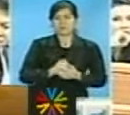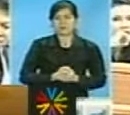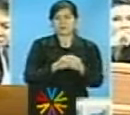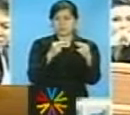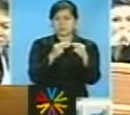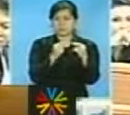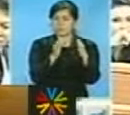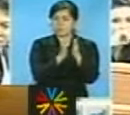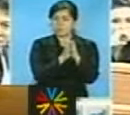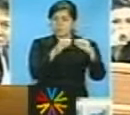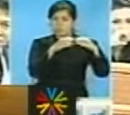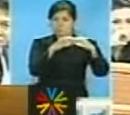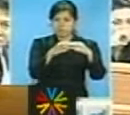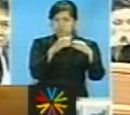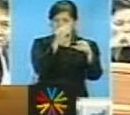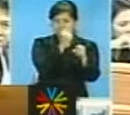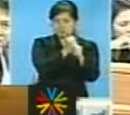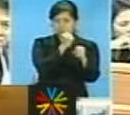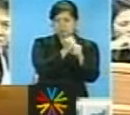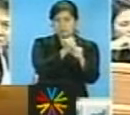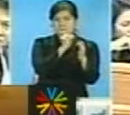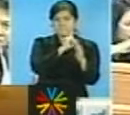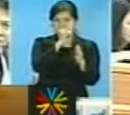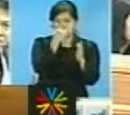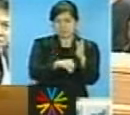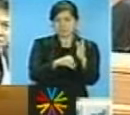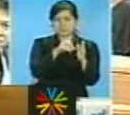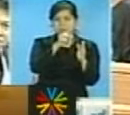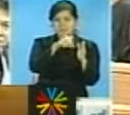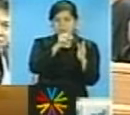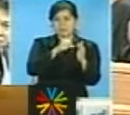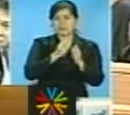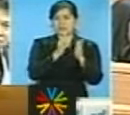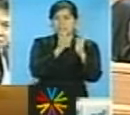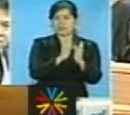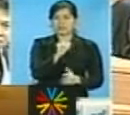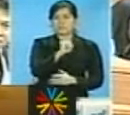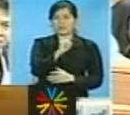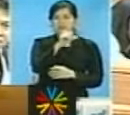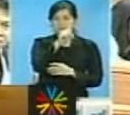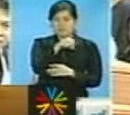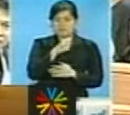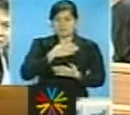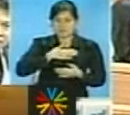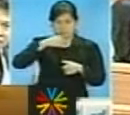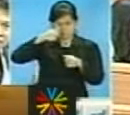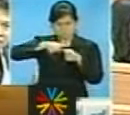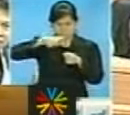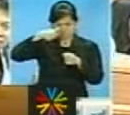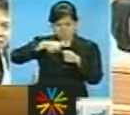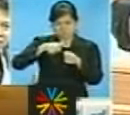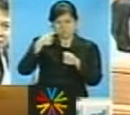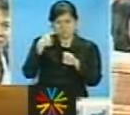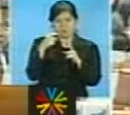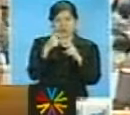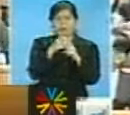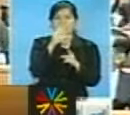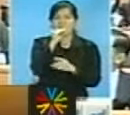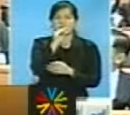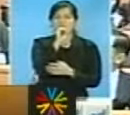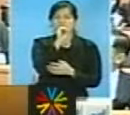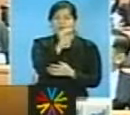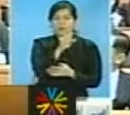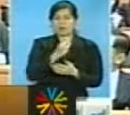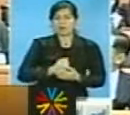หรือไม่ผมได้เคยจำวาทกรรมของผู้นำประเทศในเวลาหนึ่ง